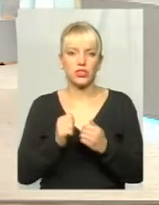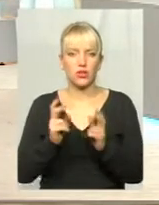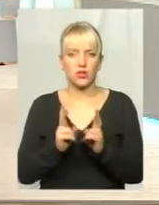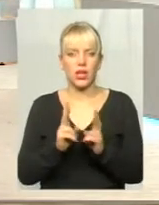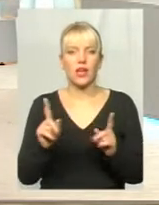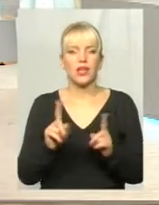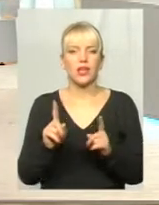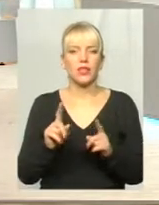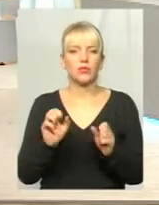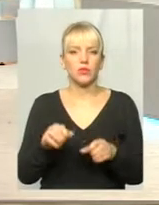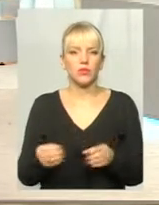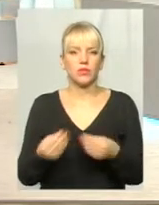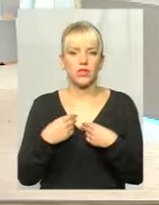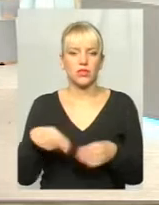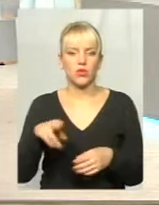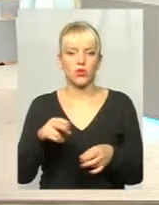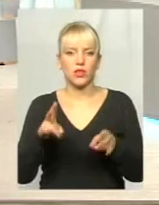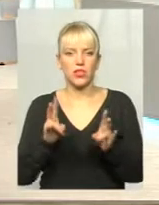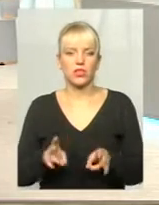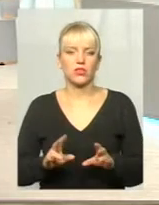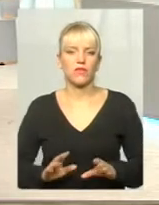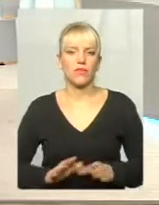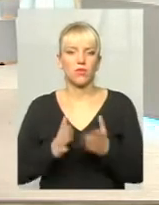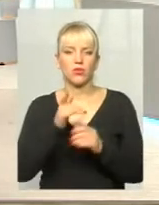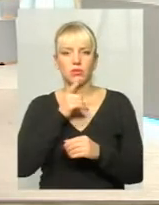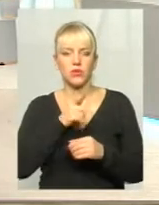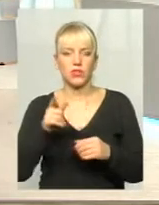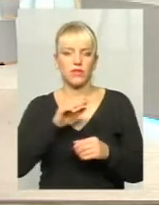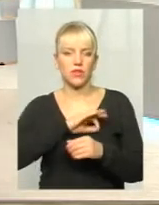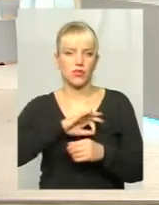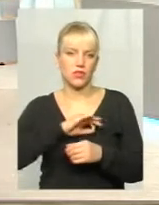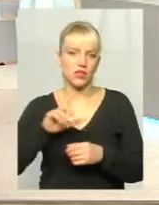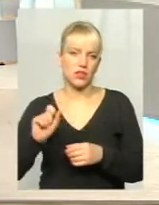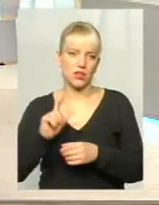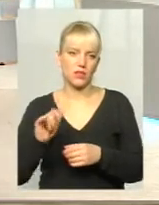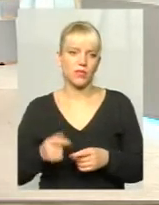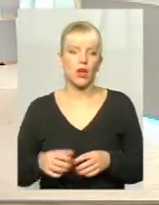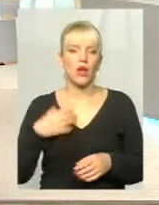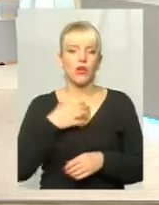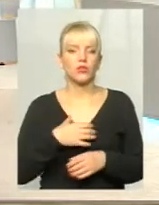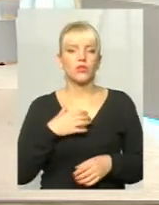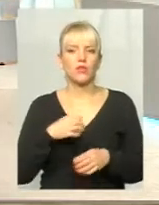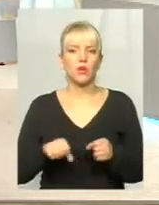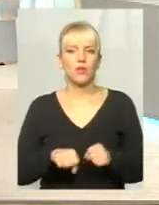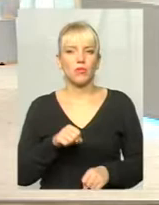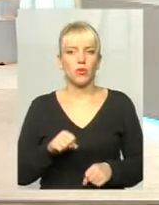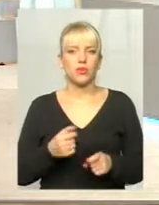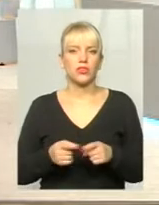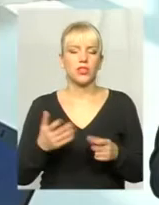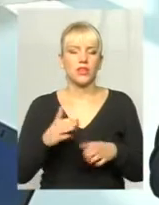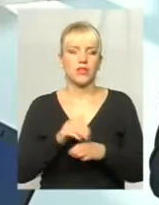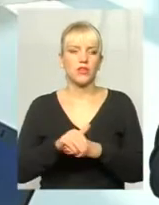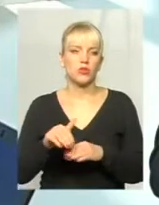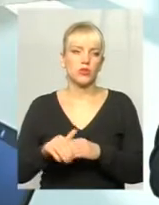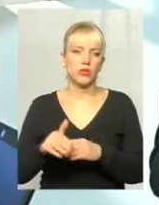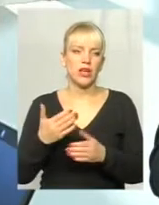доведи Господь, привести до нещасного випадку під час використання газу в побуті? Основними порушеннями, які от фіксуються